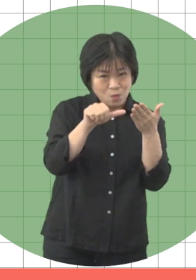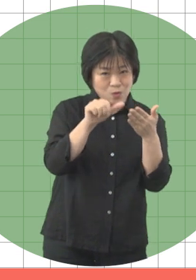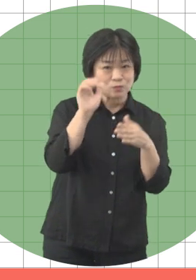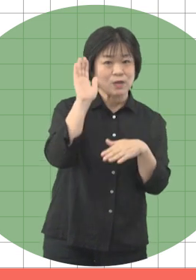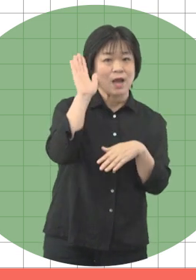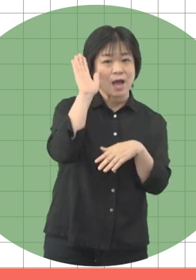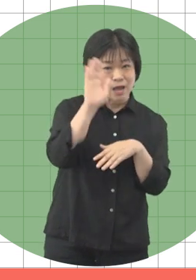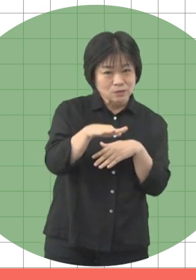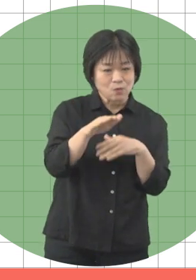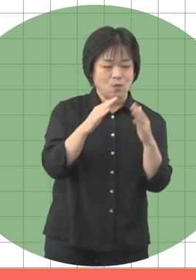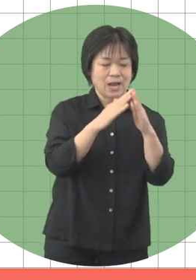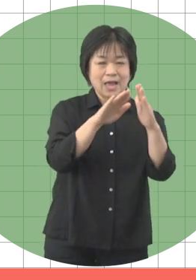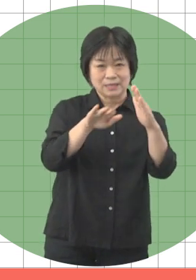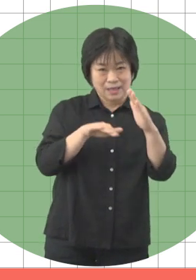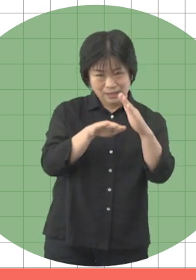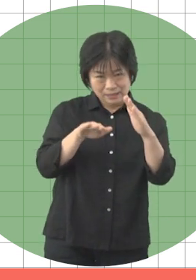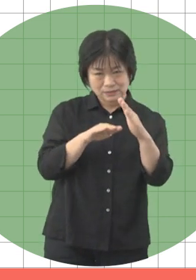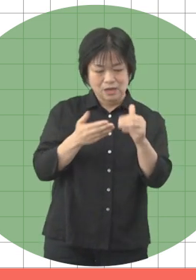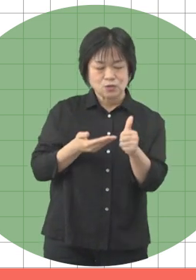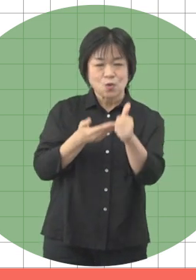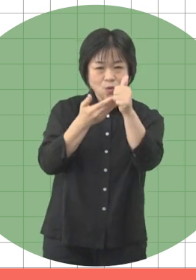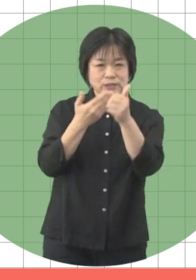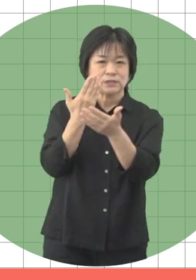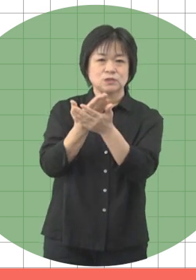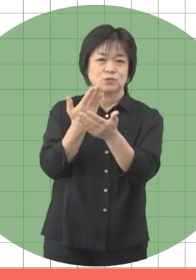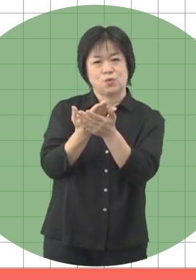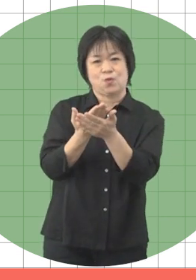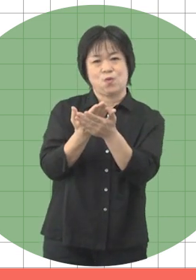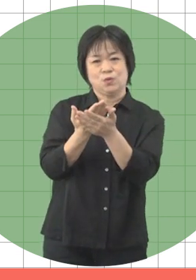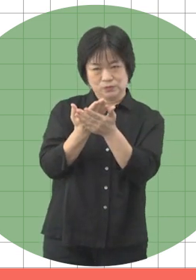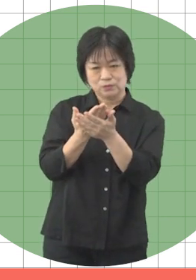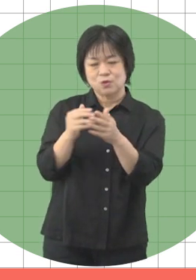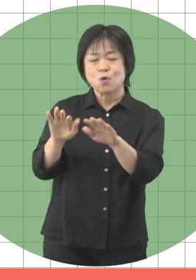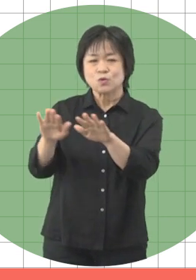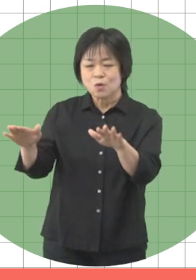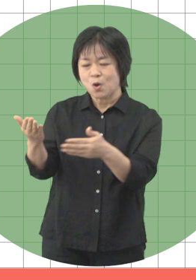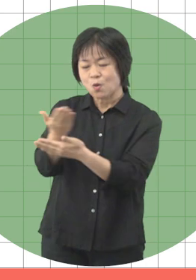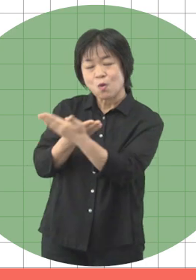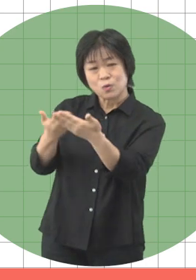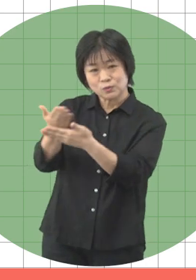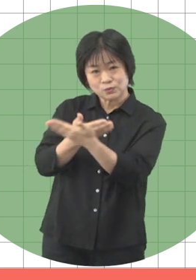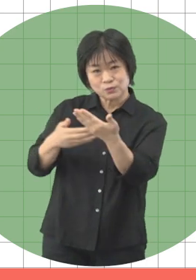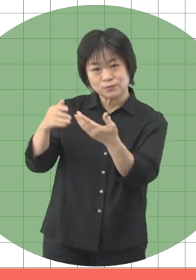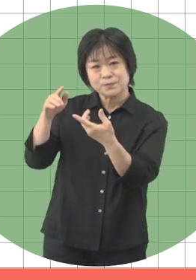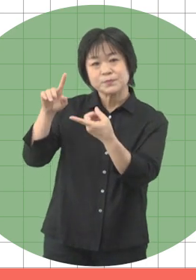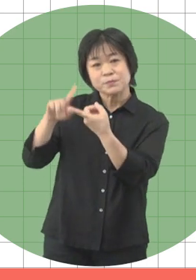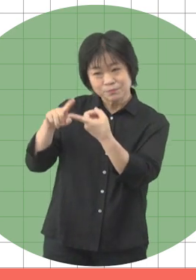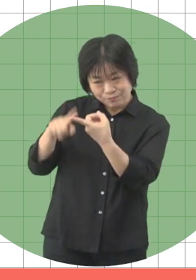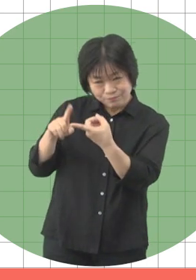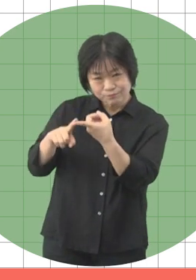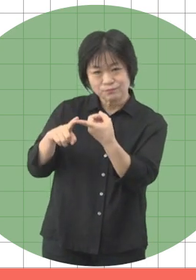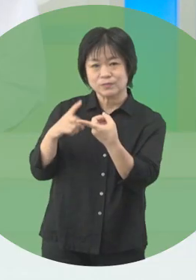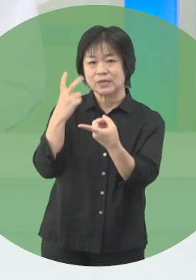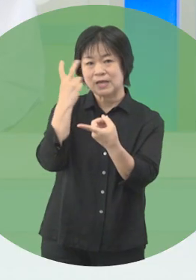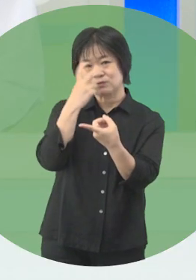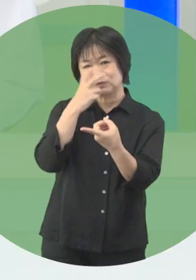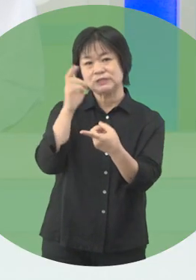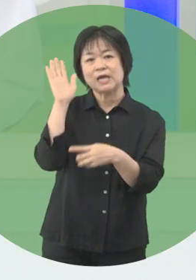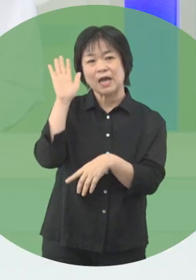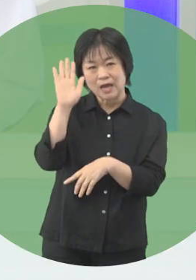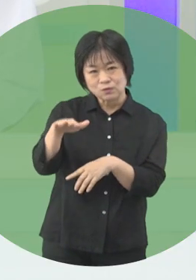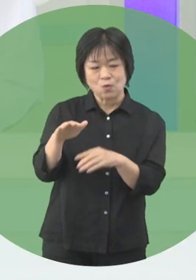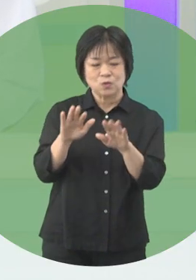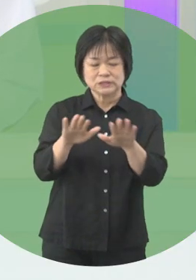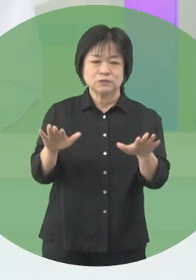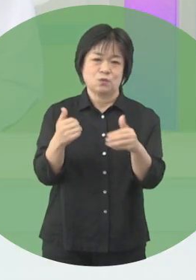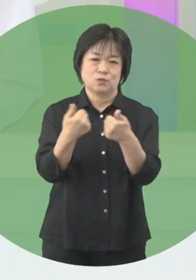ると、家庭的な養育を必要とする子どもとの交流を図りながら、相性などを確認した上で児童相談